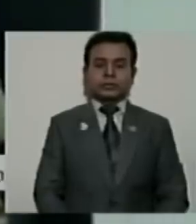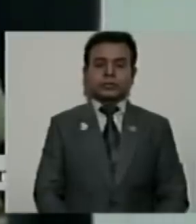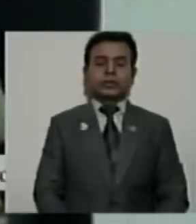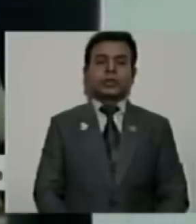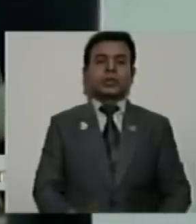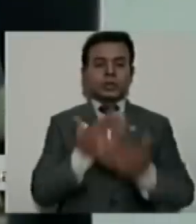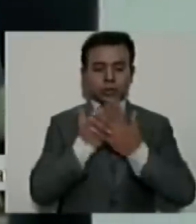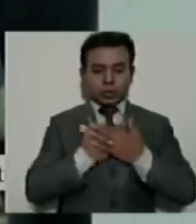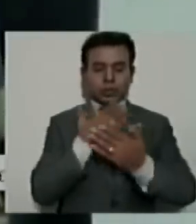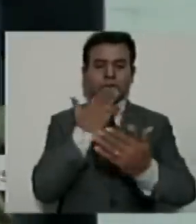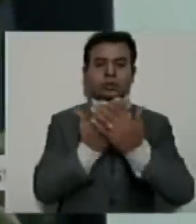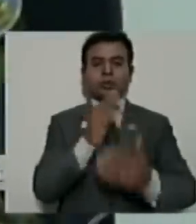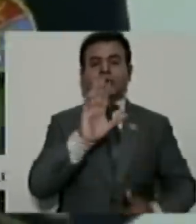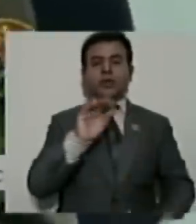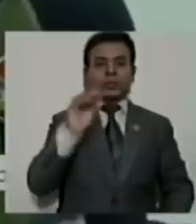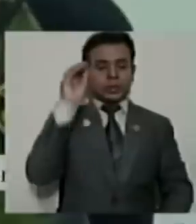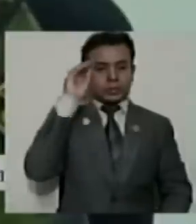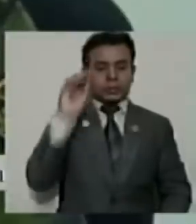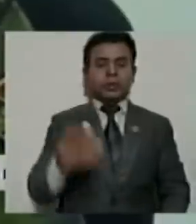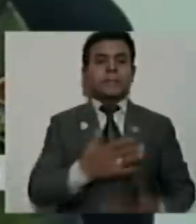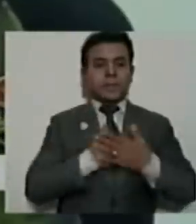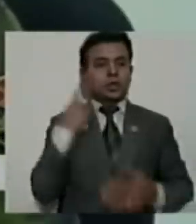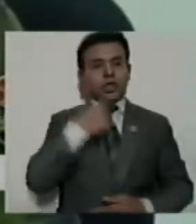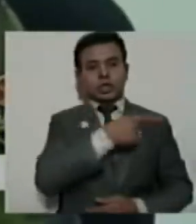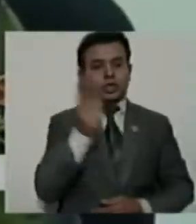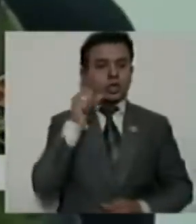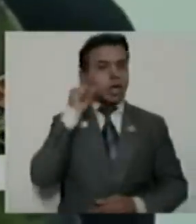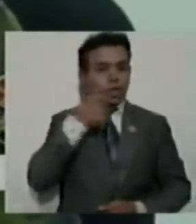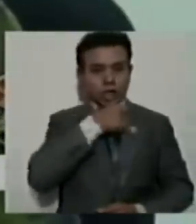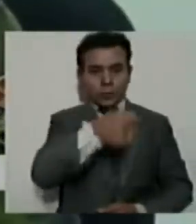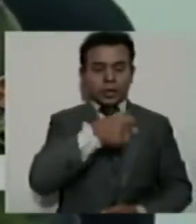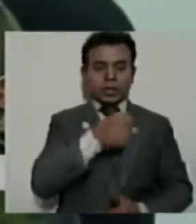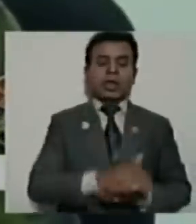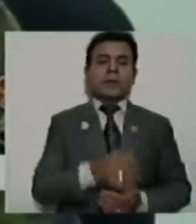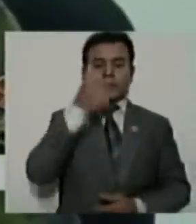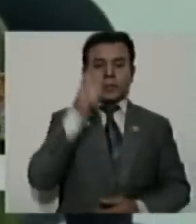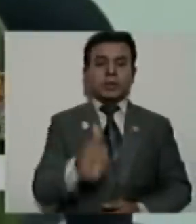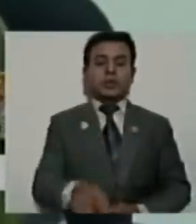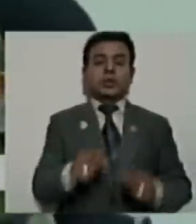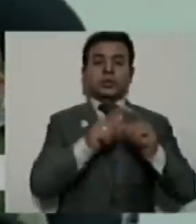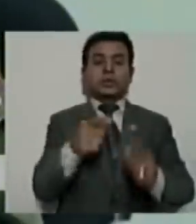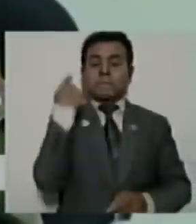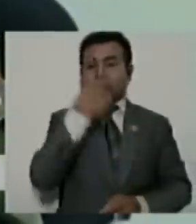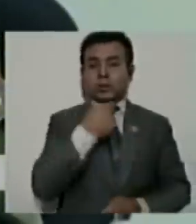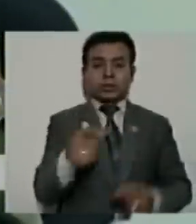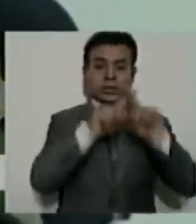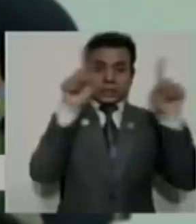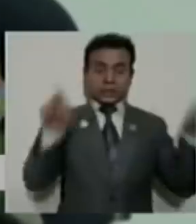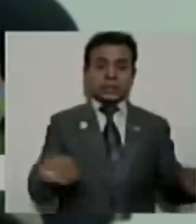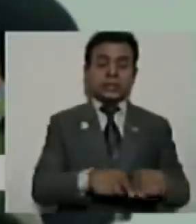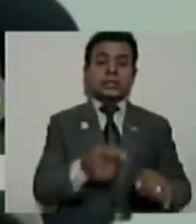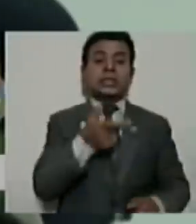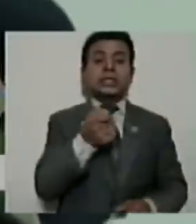আসসালামু আলাইকুম। আমি খুব সংক্ষিপ্তভাবে আমাদের কেন্দ্রীয় ঔষধাগার বা CMSD হতে যেই দ্রব্যাদি সমূহ